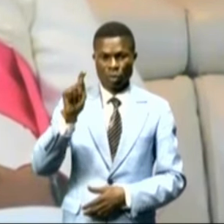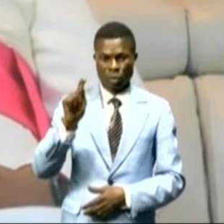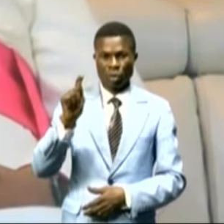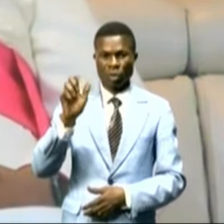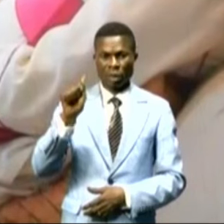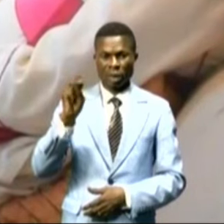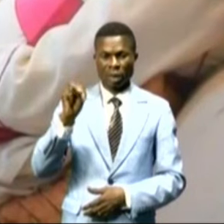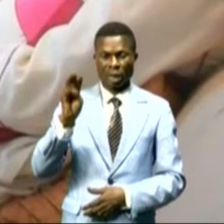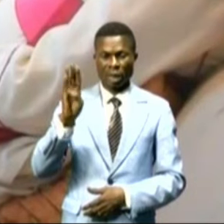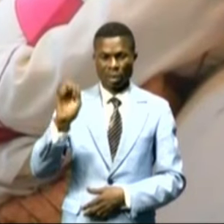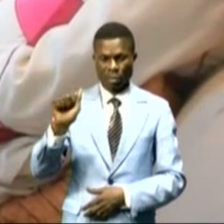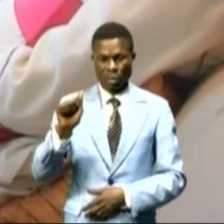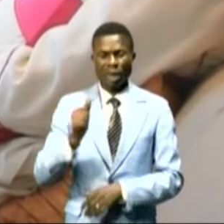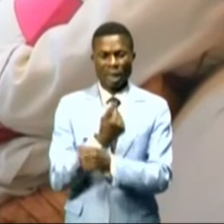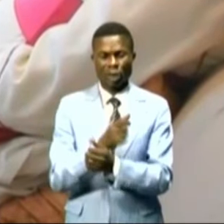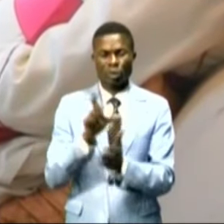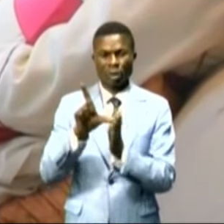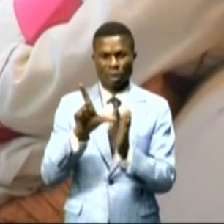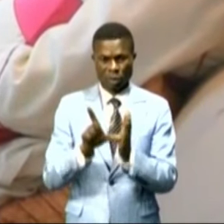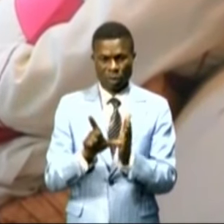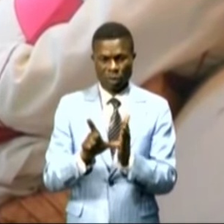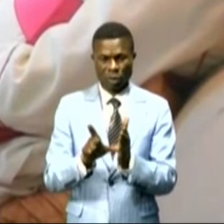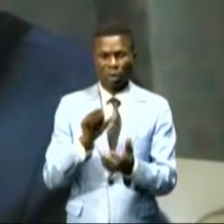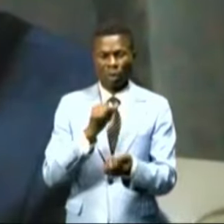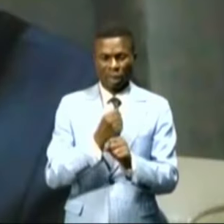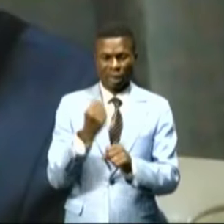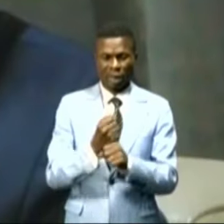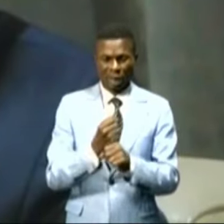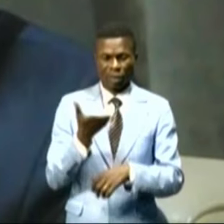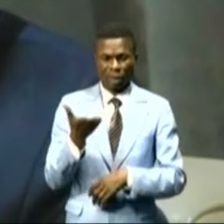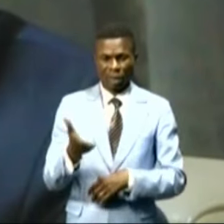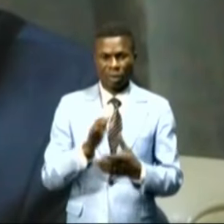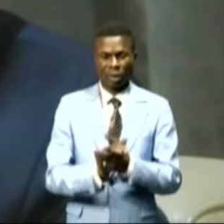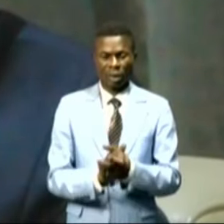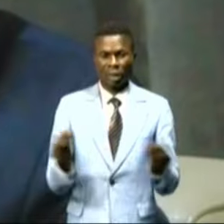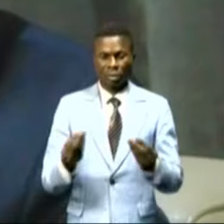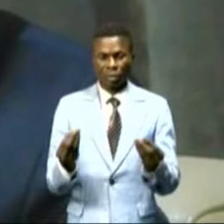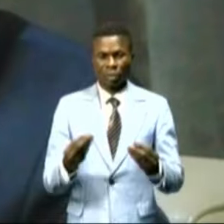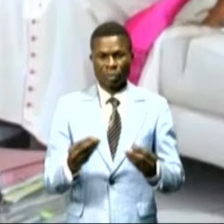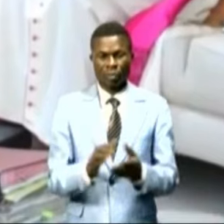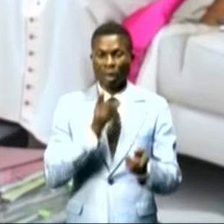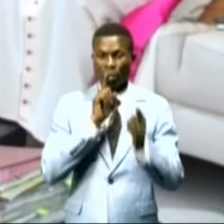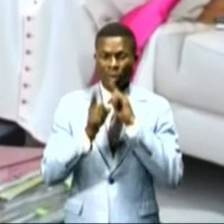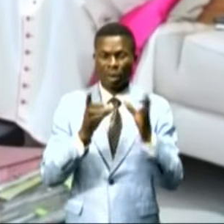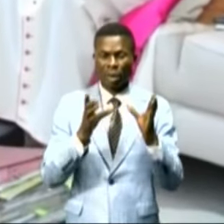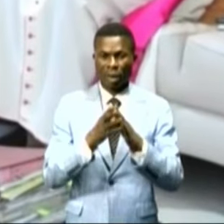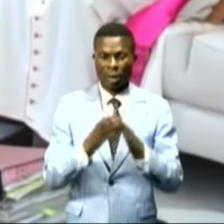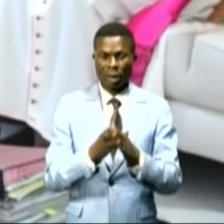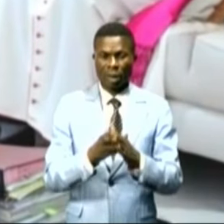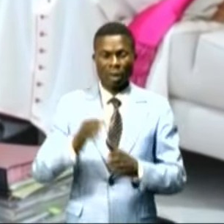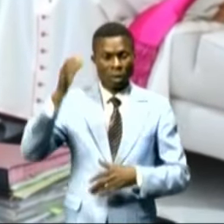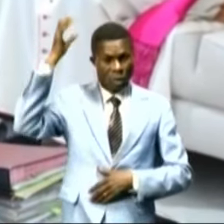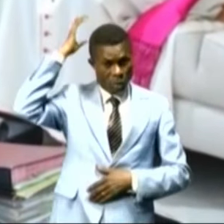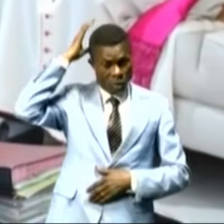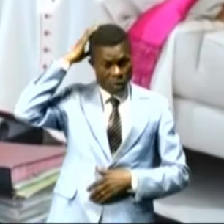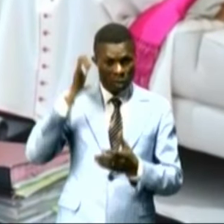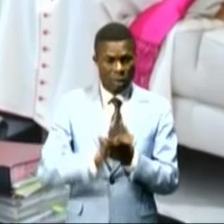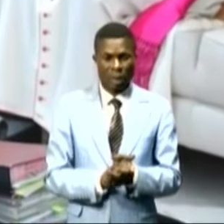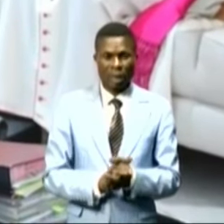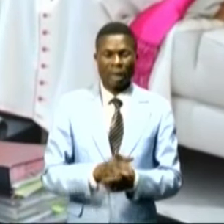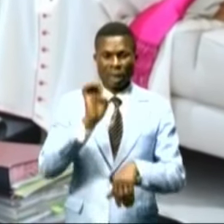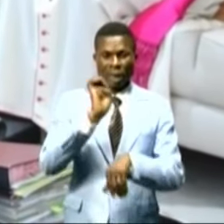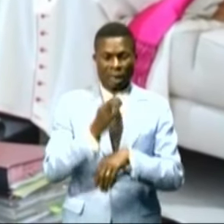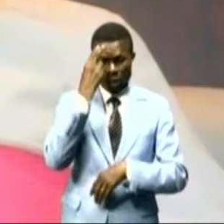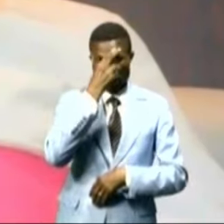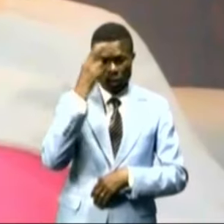dispositions légales dans l'exercice des confessions religieuses. C'est ainsi qu'il a échangé avec Mgr Donatien Tchole